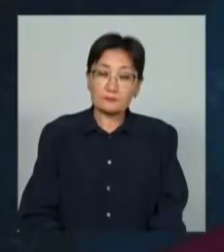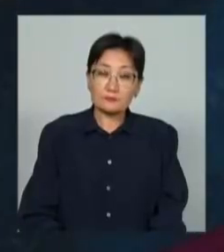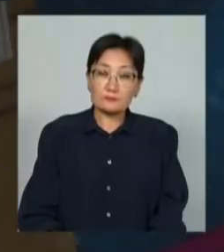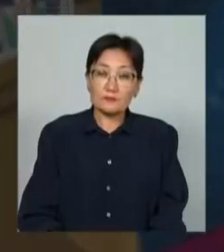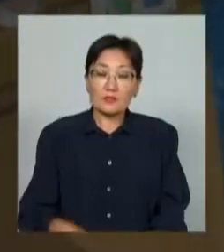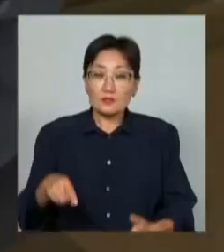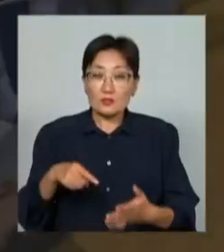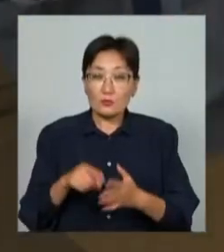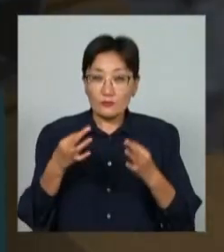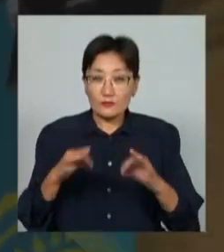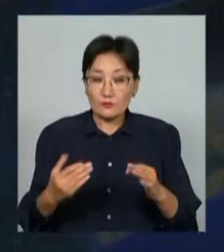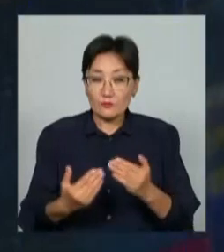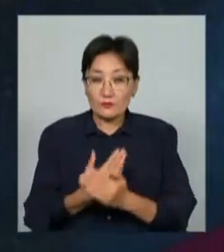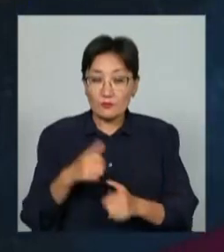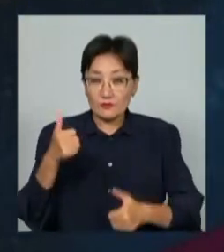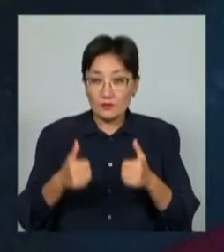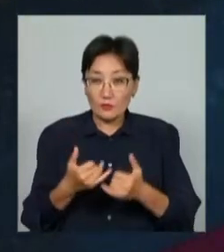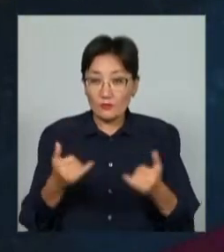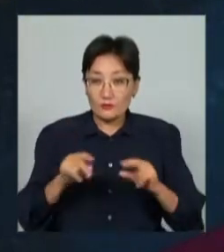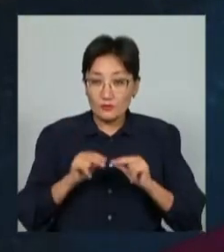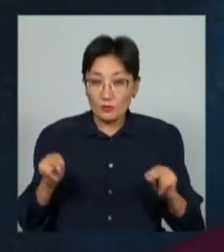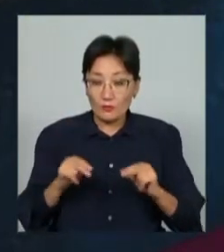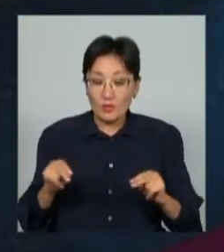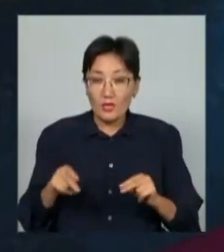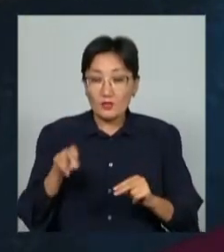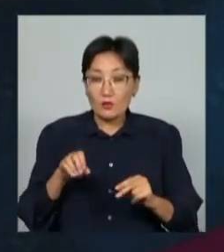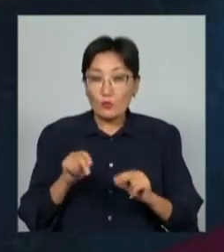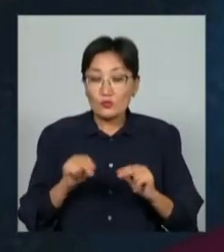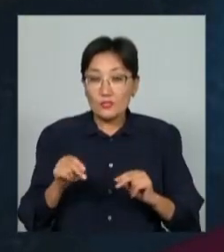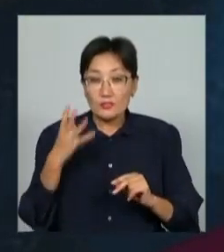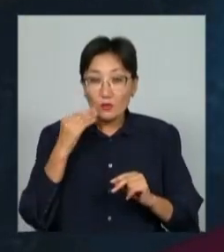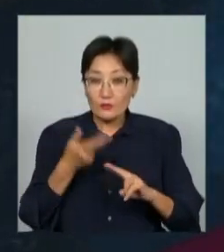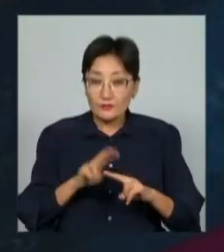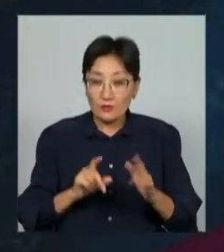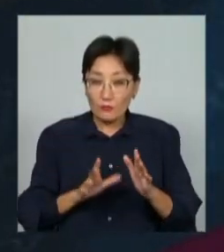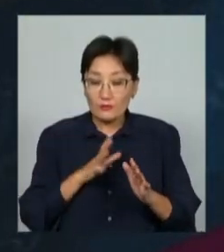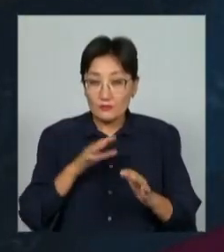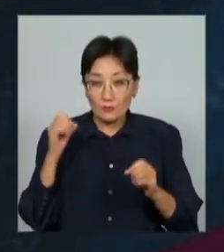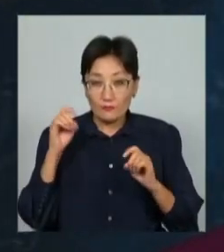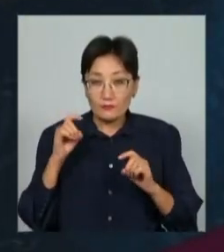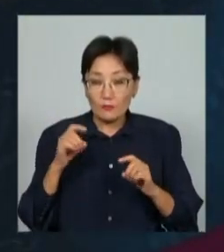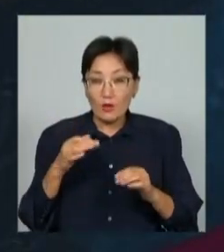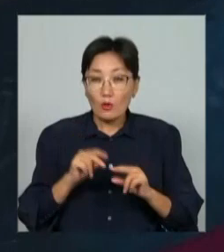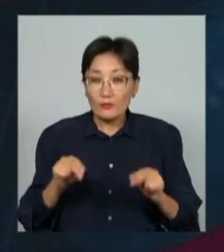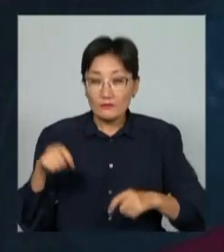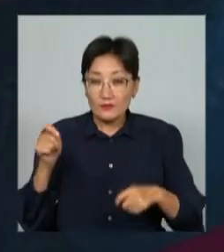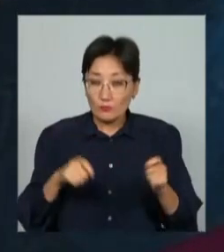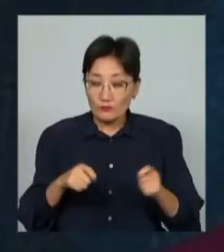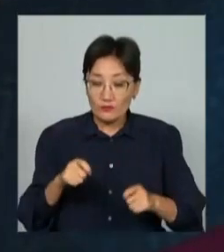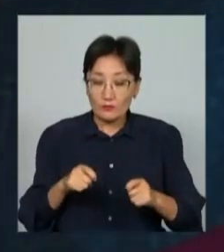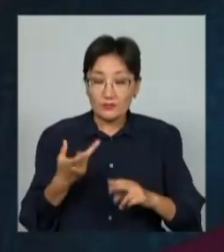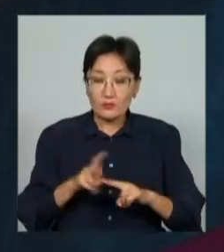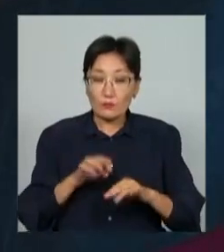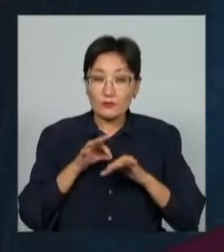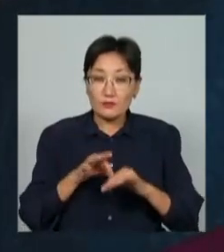В городе запустили новый конкурс для учителей «Digital Устаз Алматы». Об этом стало известно во время образовательного онлайн-форума,